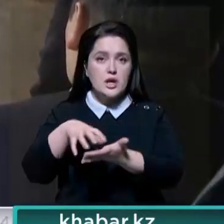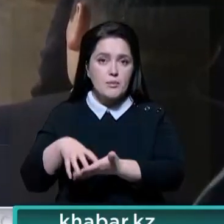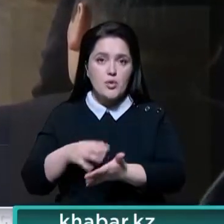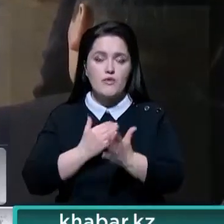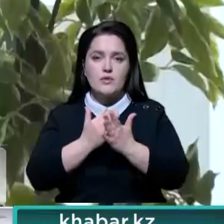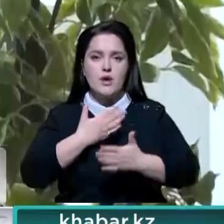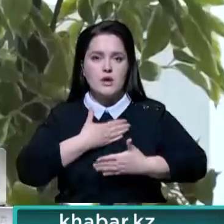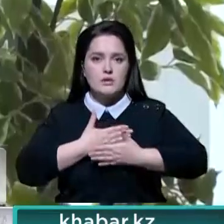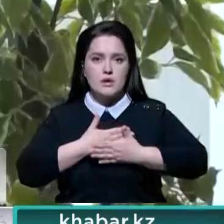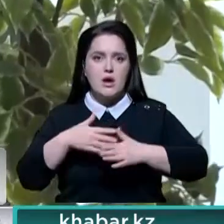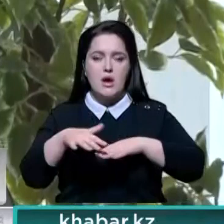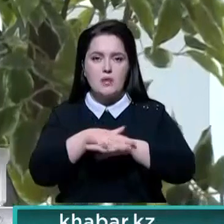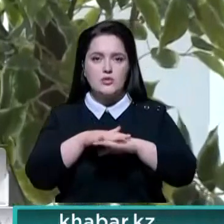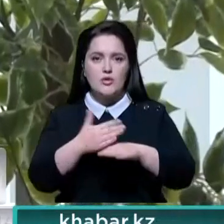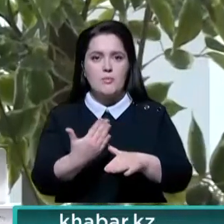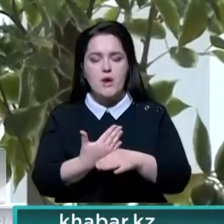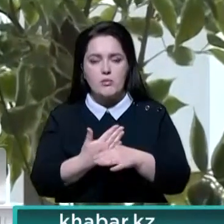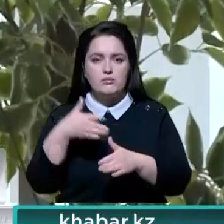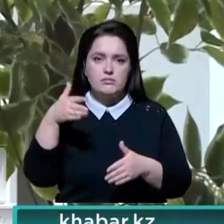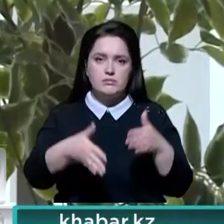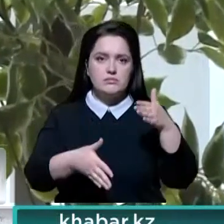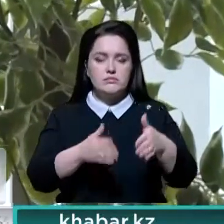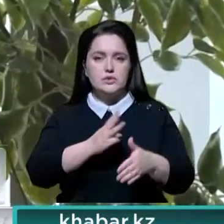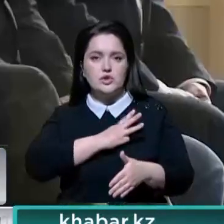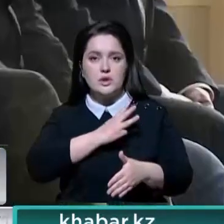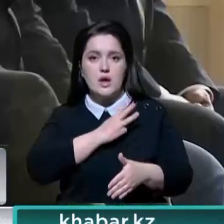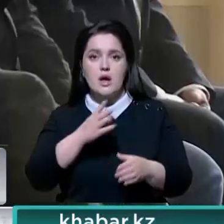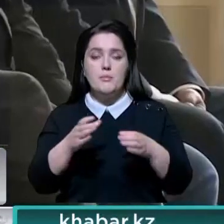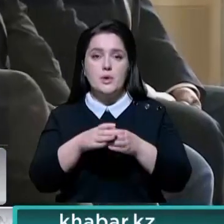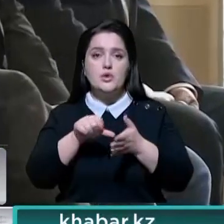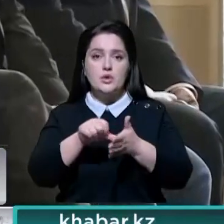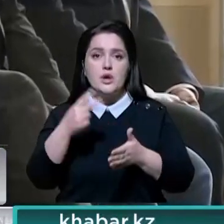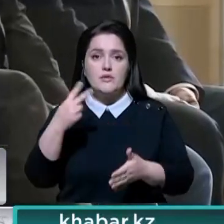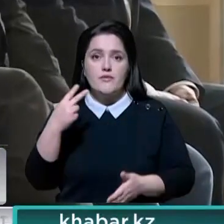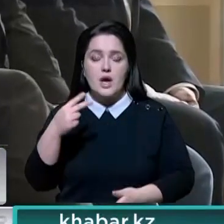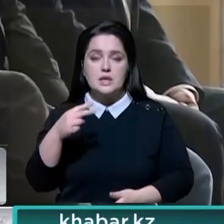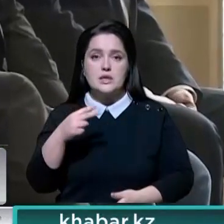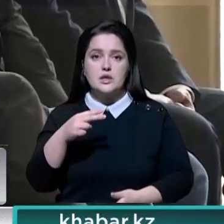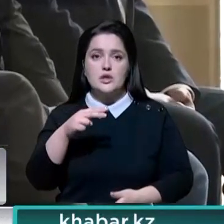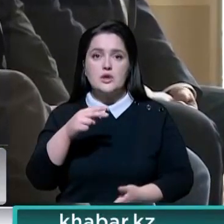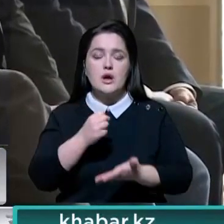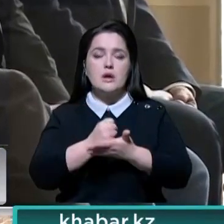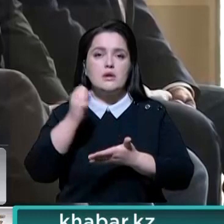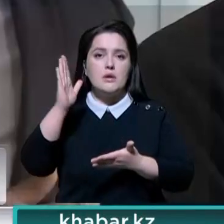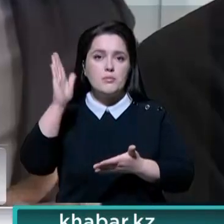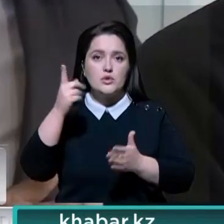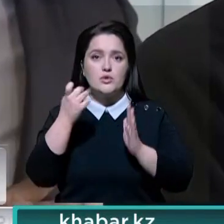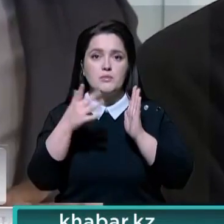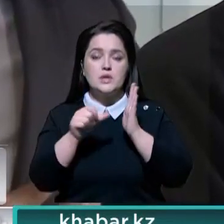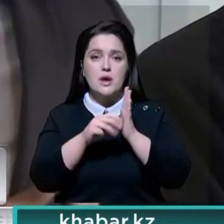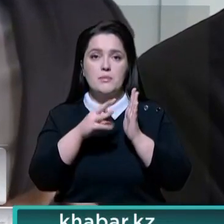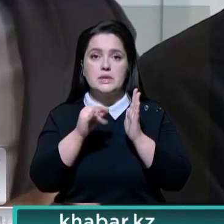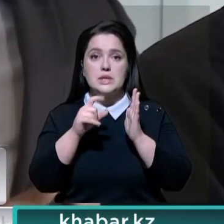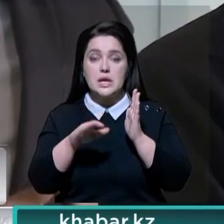отметили высокую активность общественных помощников волонтеров выборах от партии участвуют два десятка кандидатов в мажилис и 156